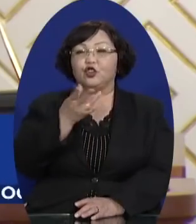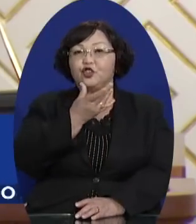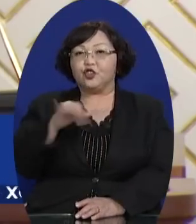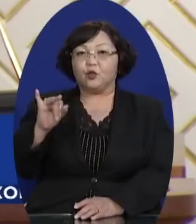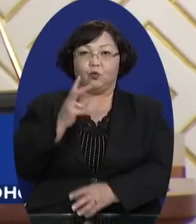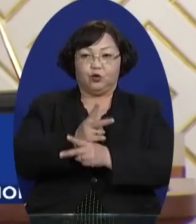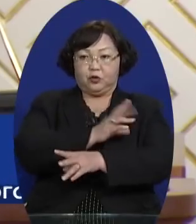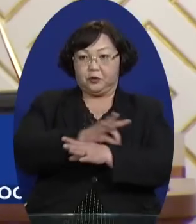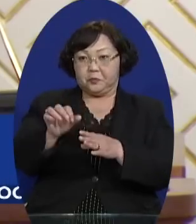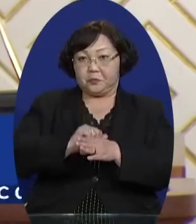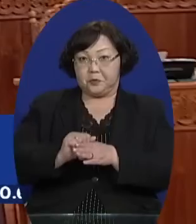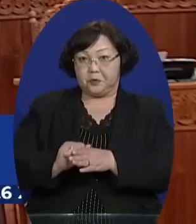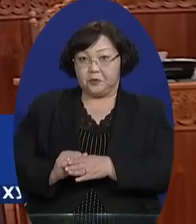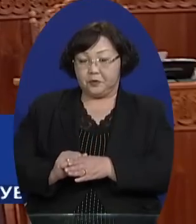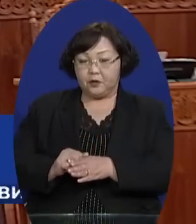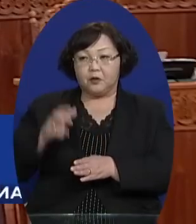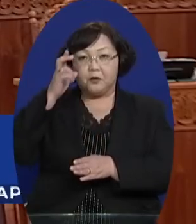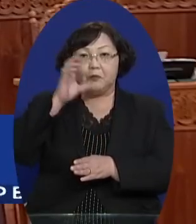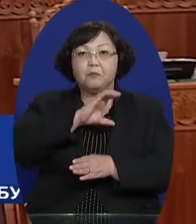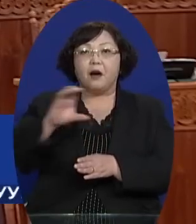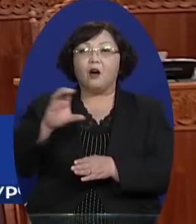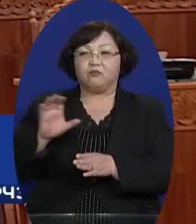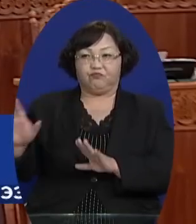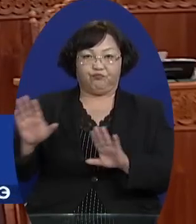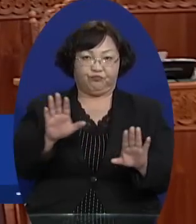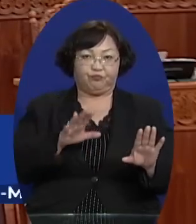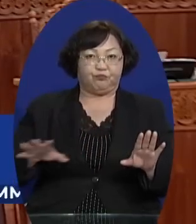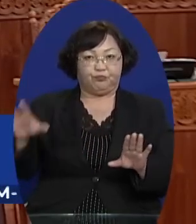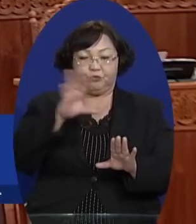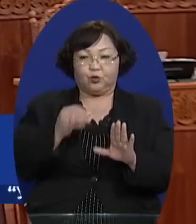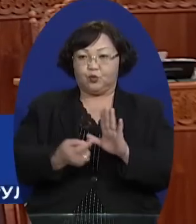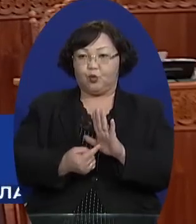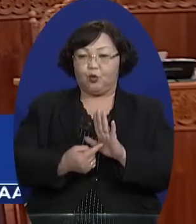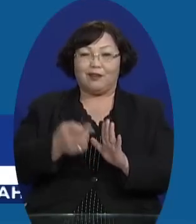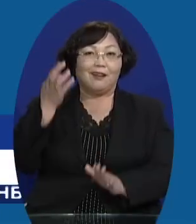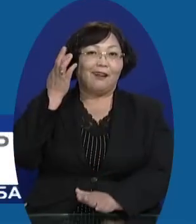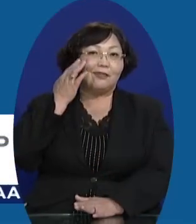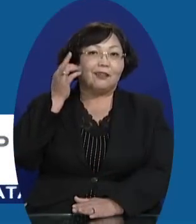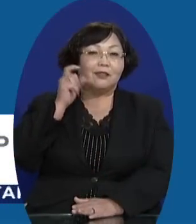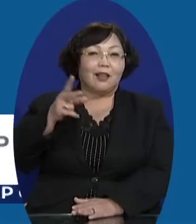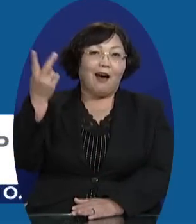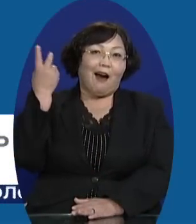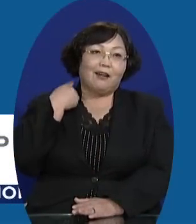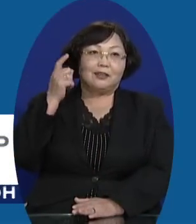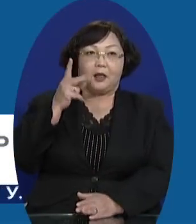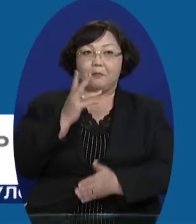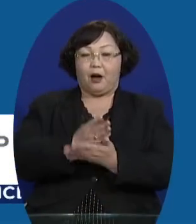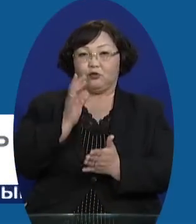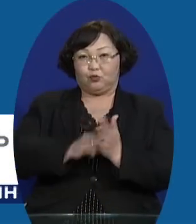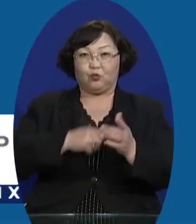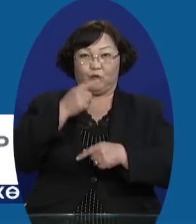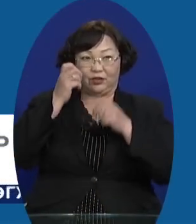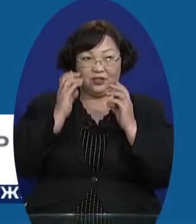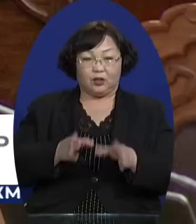шатны боловсруулын байгууллагын судлах үндсэн гадаад хэл нь англи хэл байх заалтыг тусгасан боловч улсын хурлын боловсрол